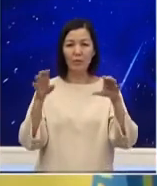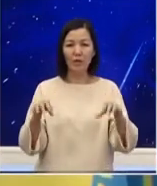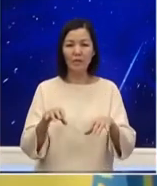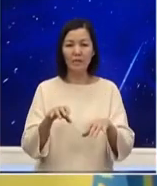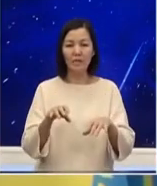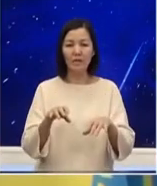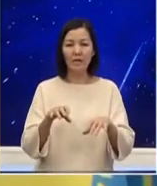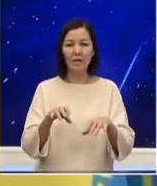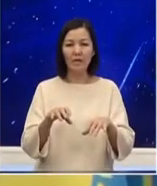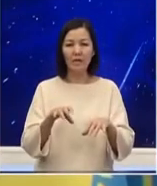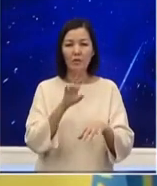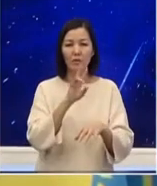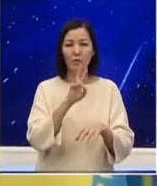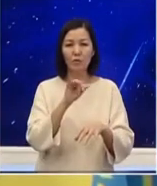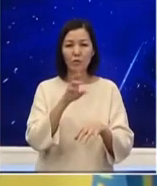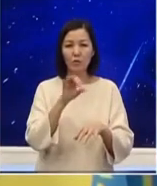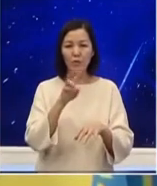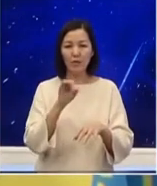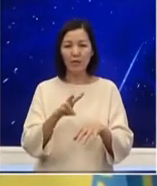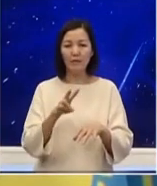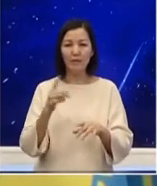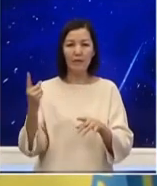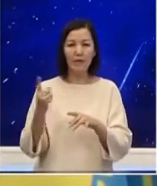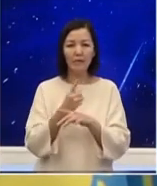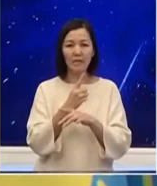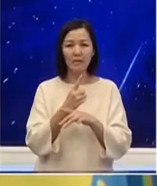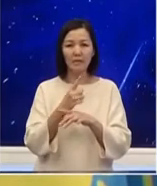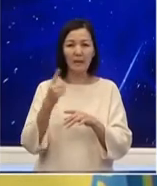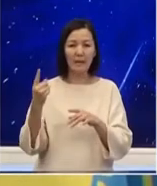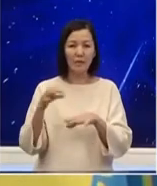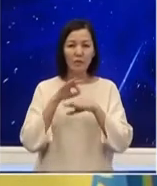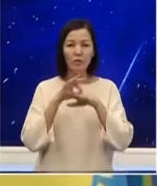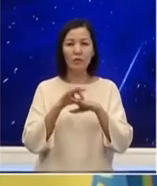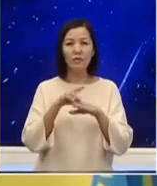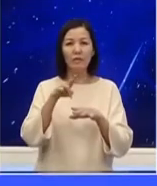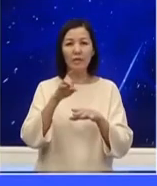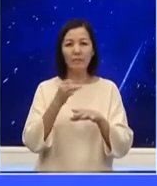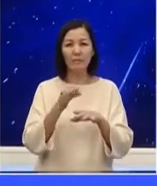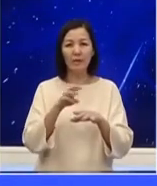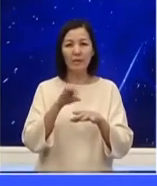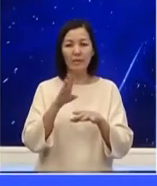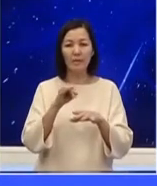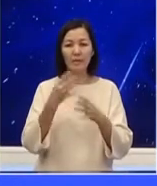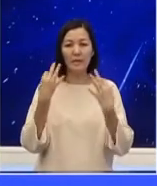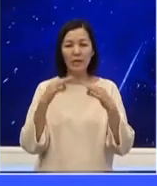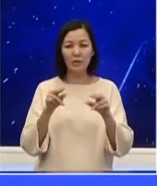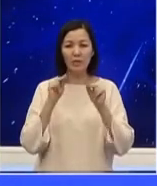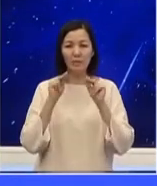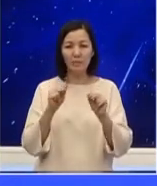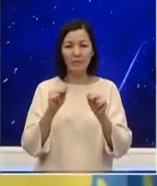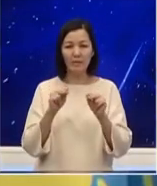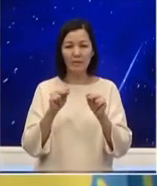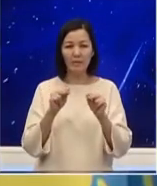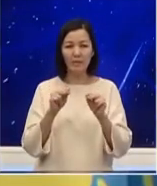Әбішұлы Назарбаев елімізде алғаш рет жүргізілген праймеризді ашық демократиялық